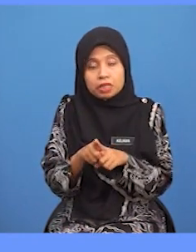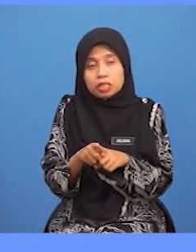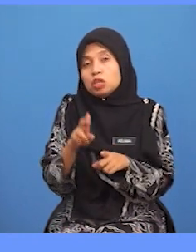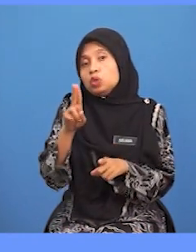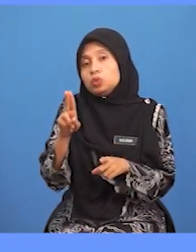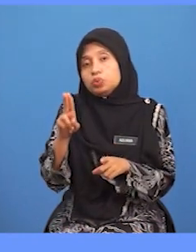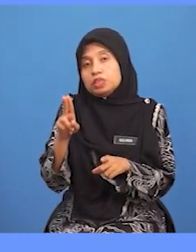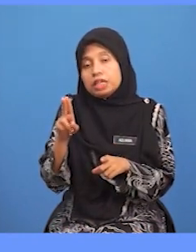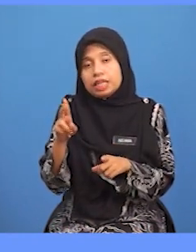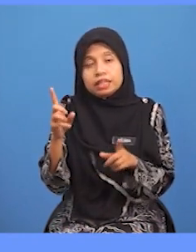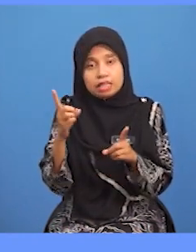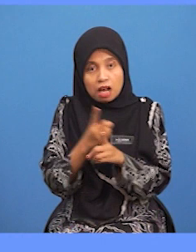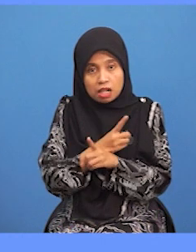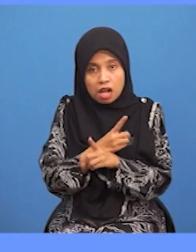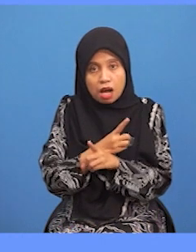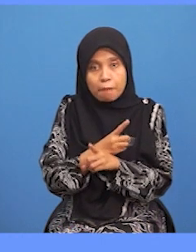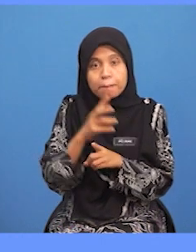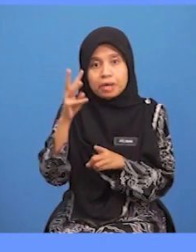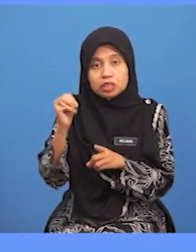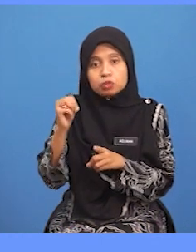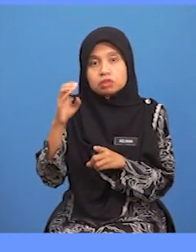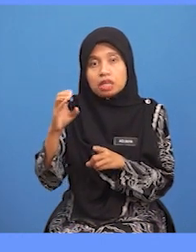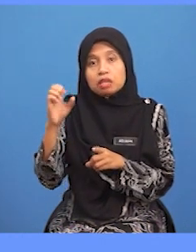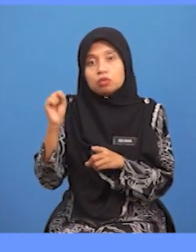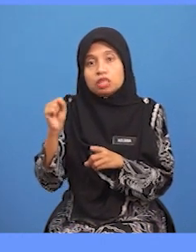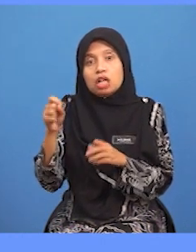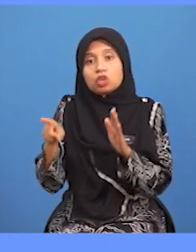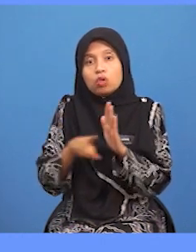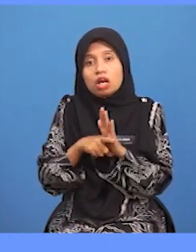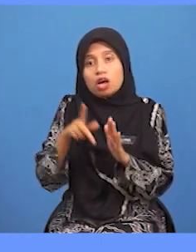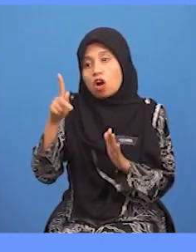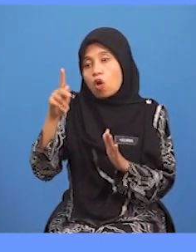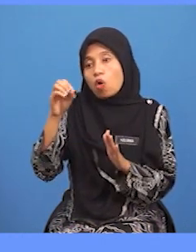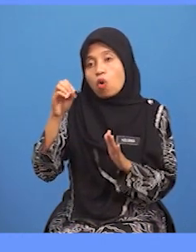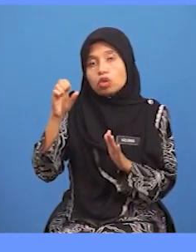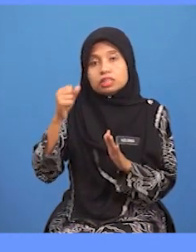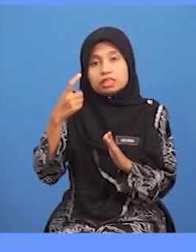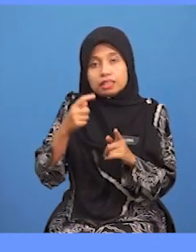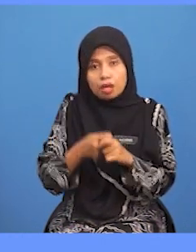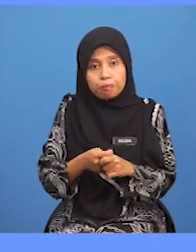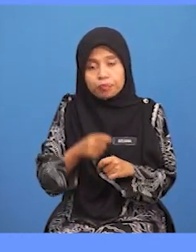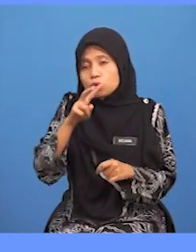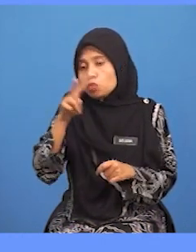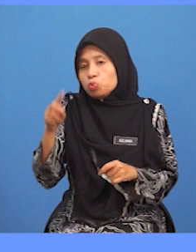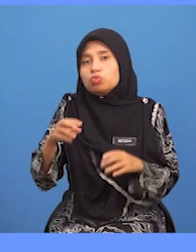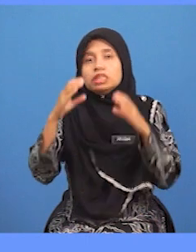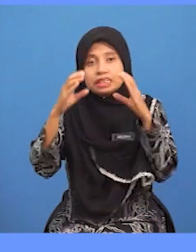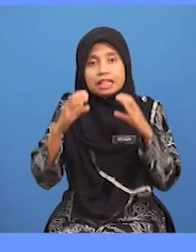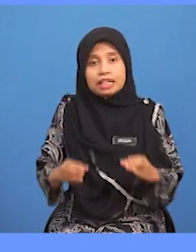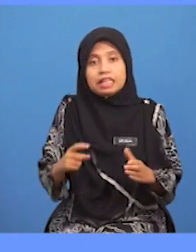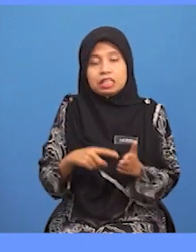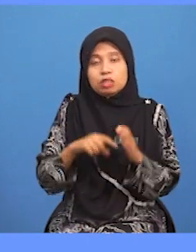unit keluaran darab margin caruman seunit tolak kos tetap. Kedua-dua kaedah ini boleh